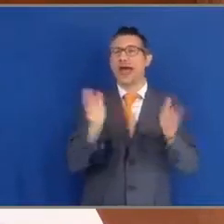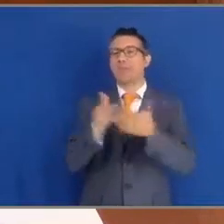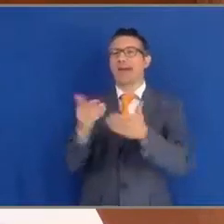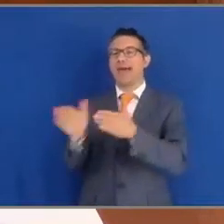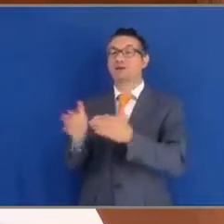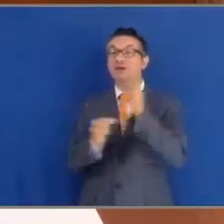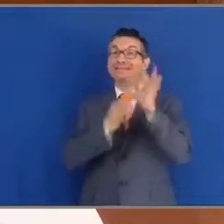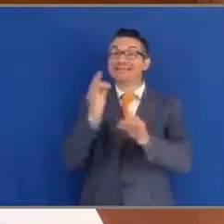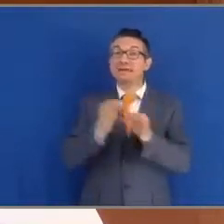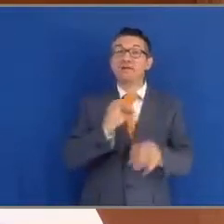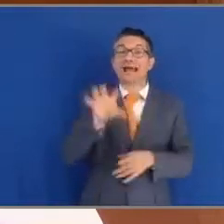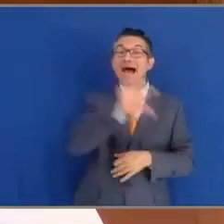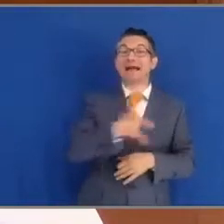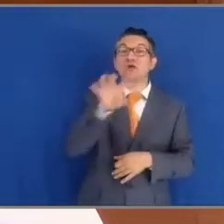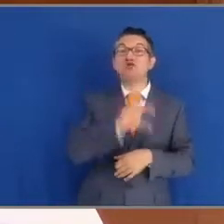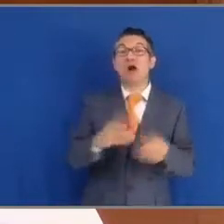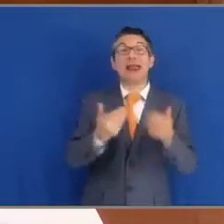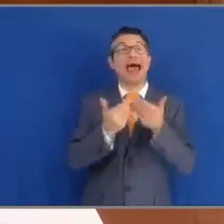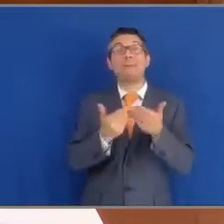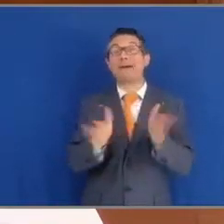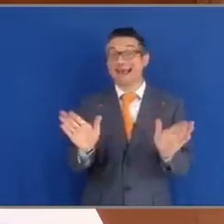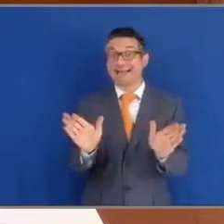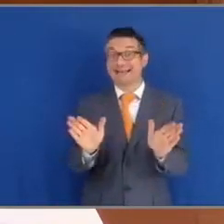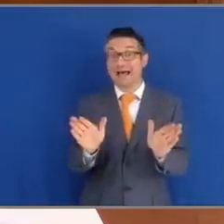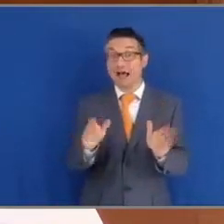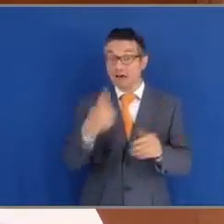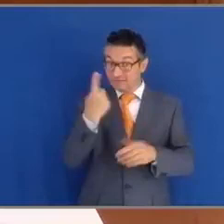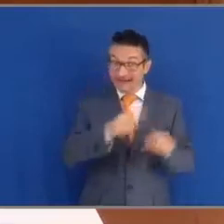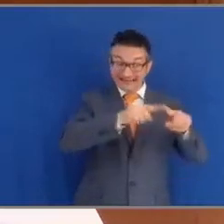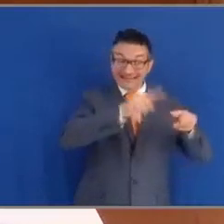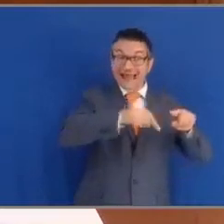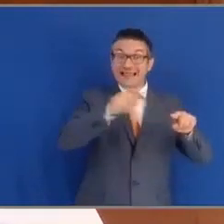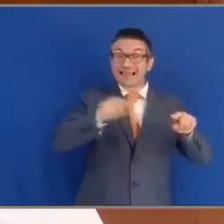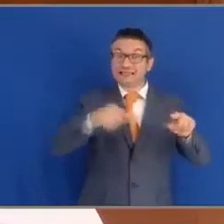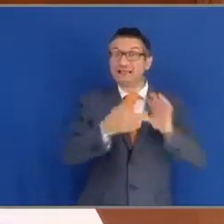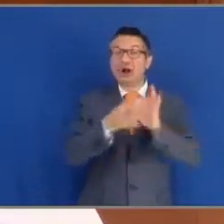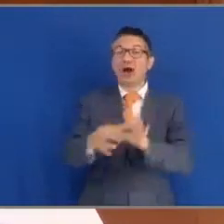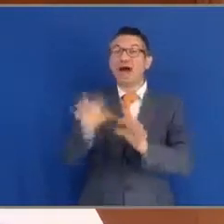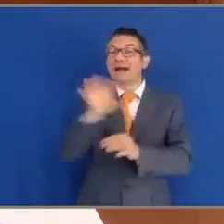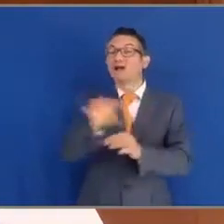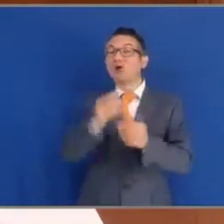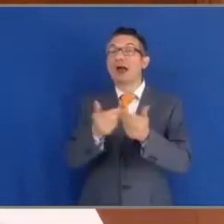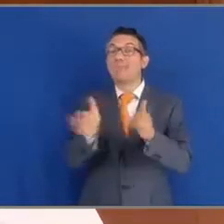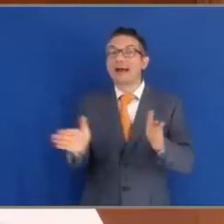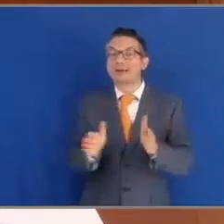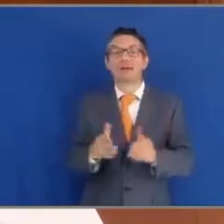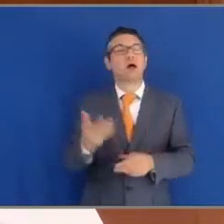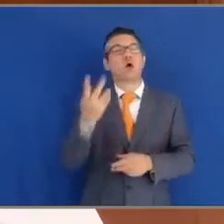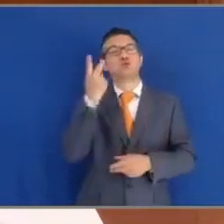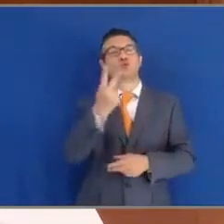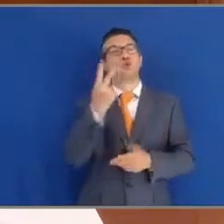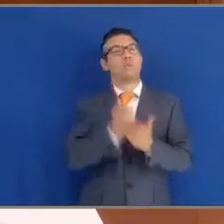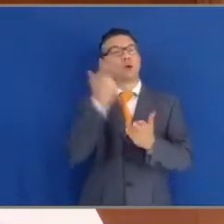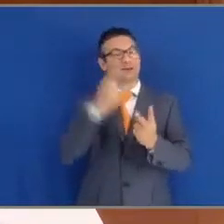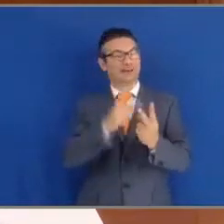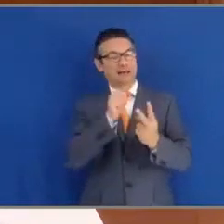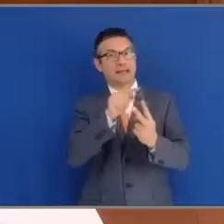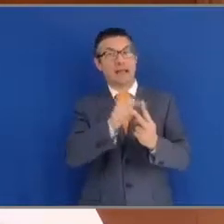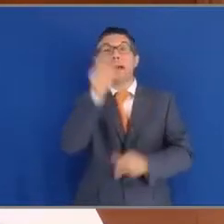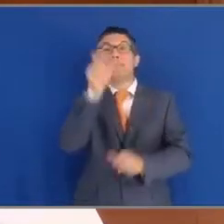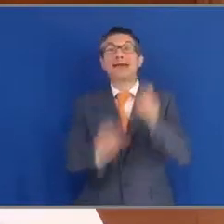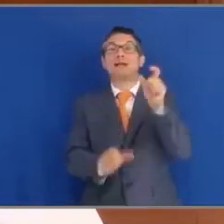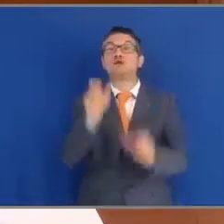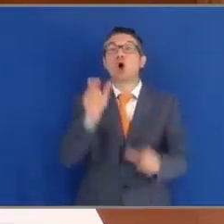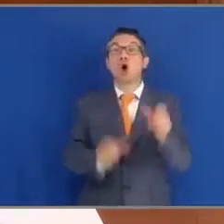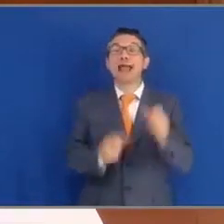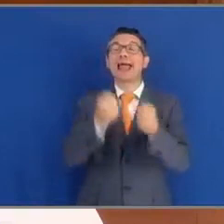regione aperta. E quindi noi dobbiamo continuare su due grandi pilastri. Il primo, che riguarda le persone, i